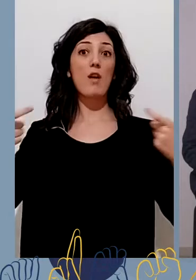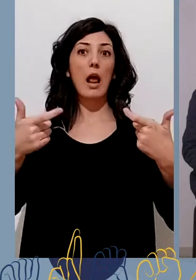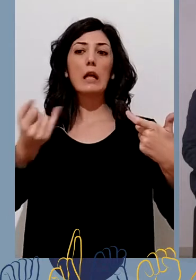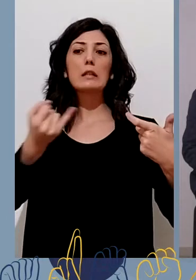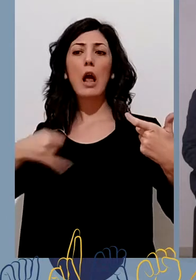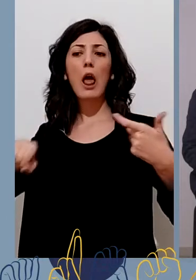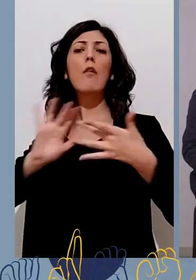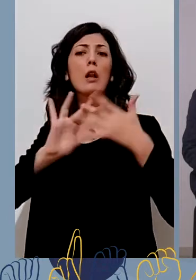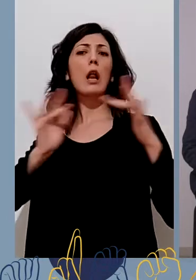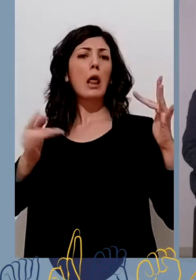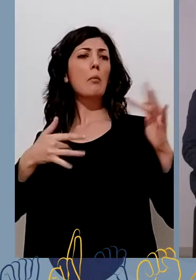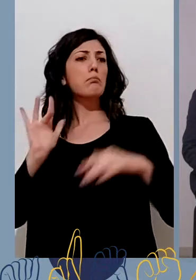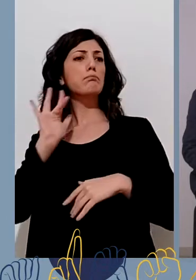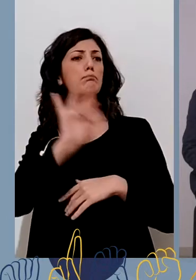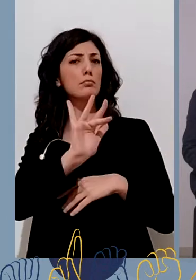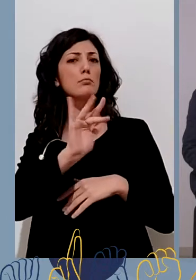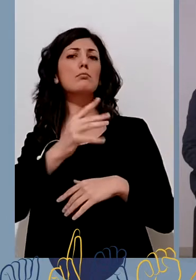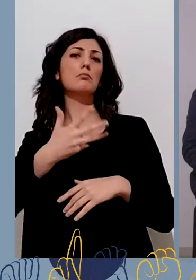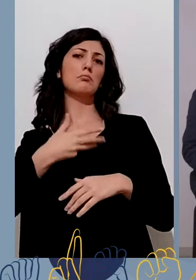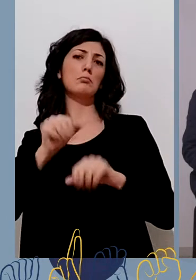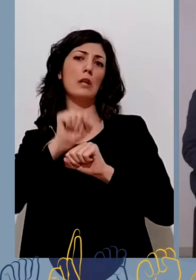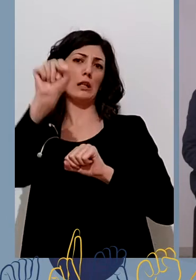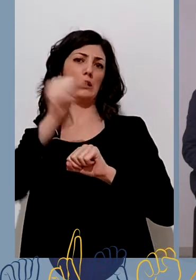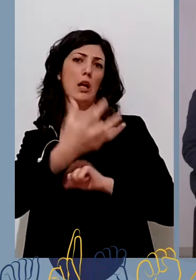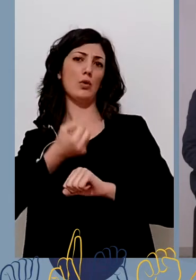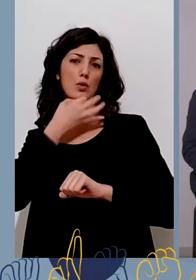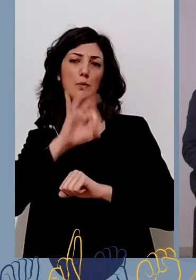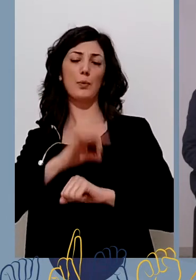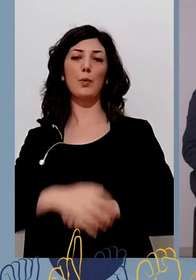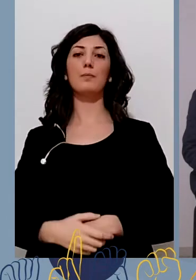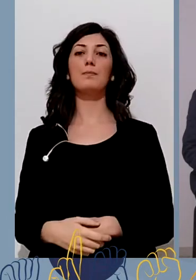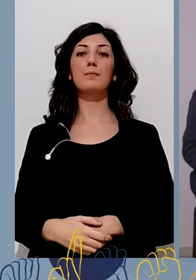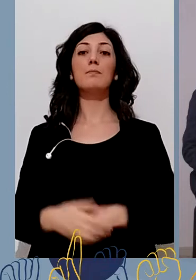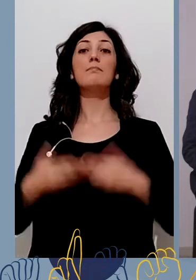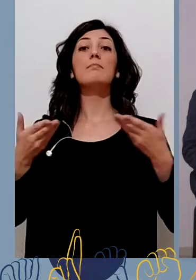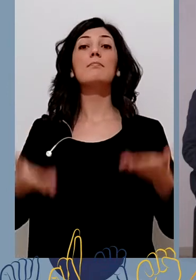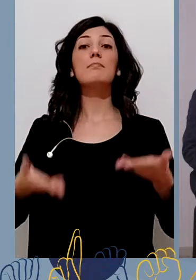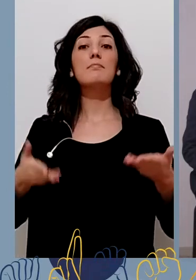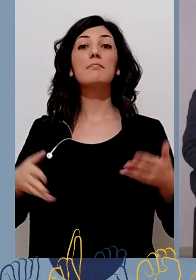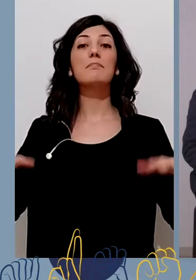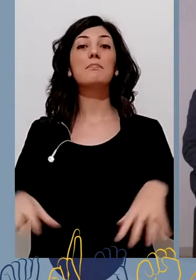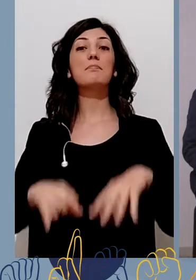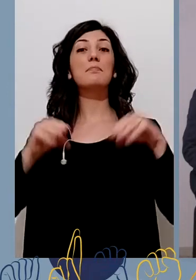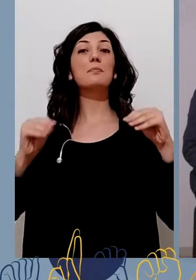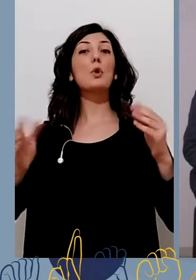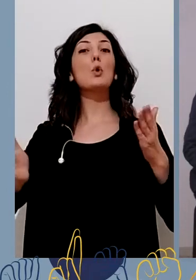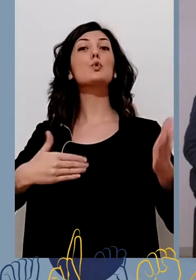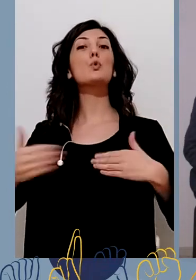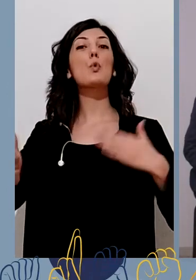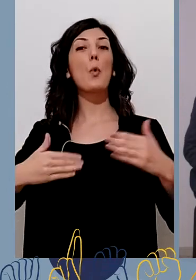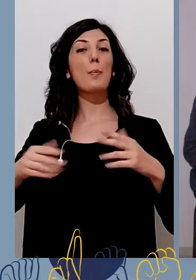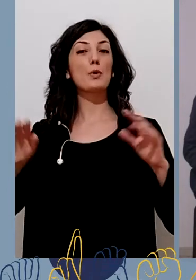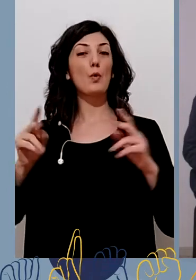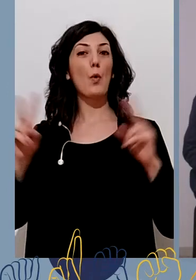appunto ricevere l'attestato. Detto questo, entriamo subito nel vivo dell'incontro, presentando appunto